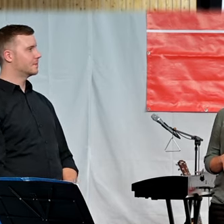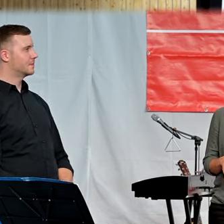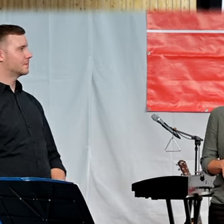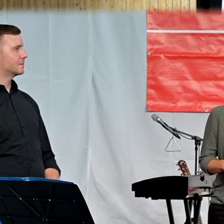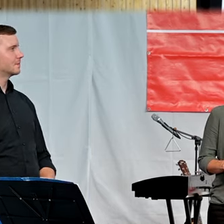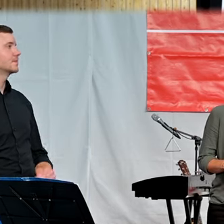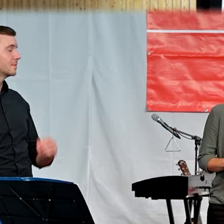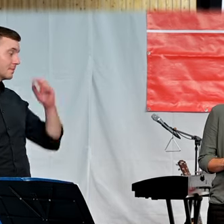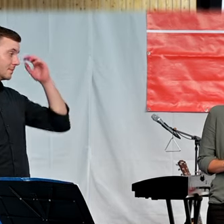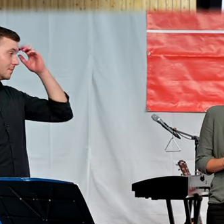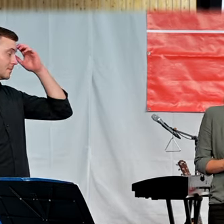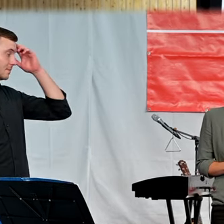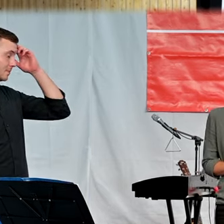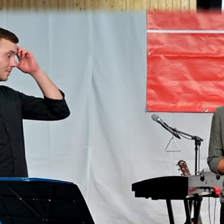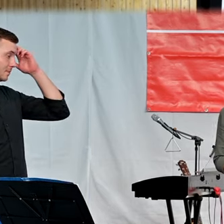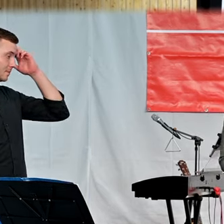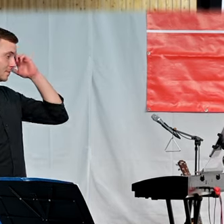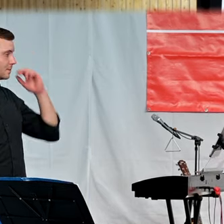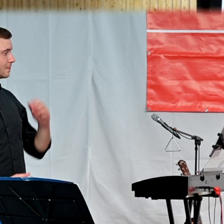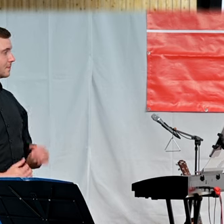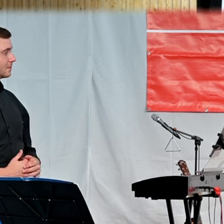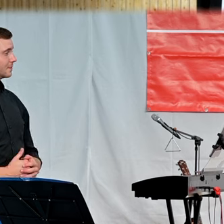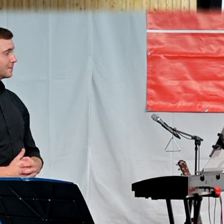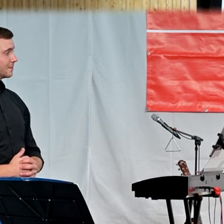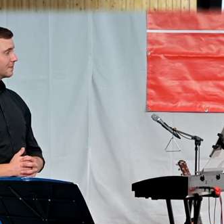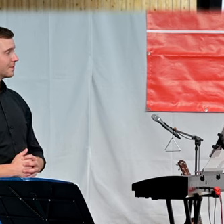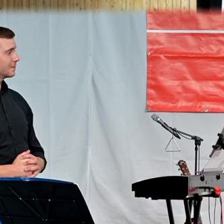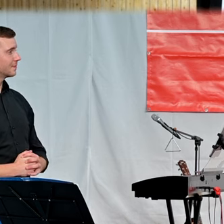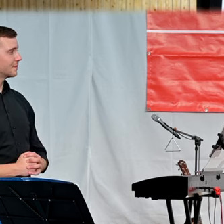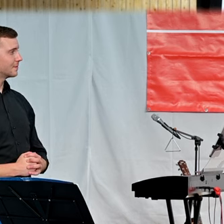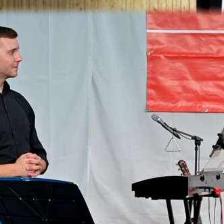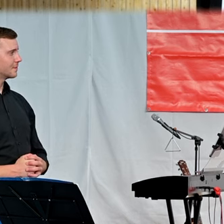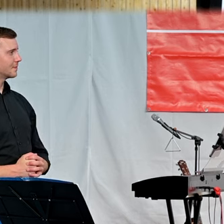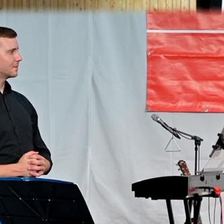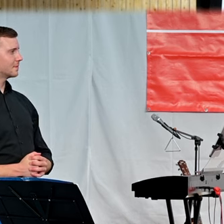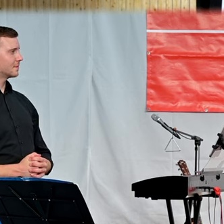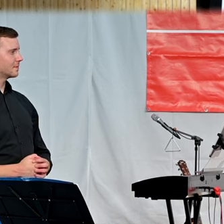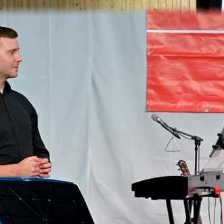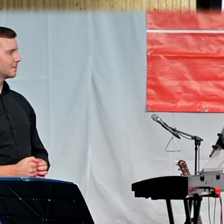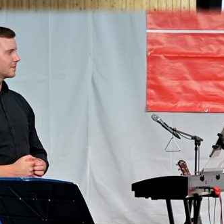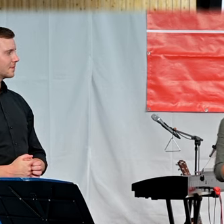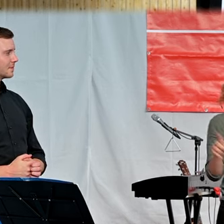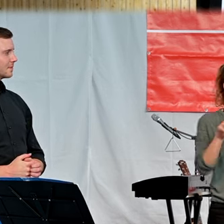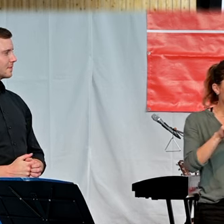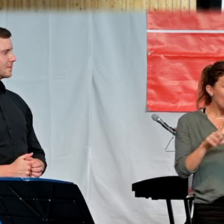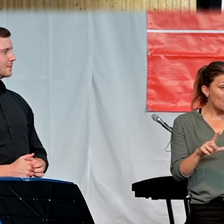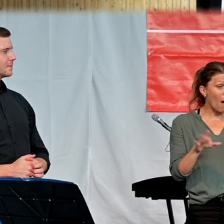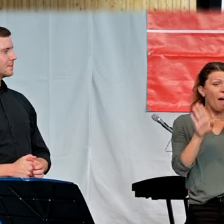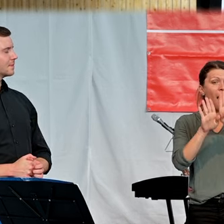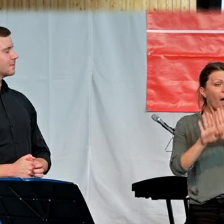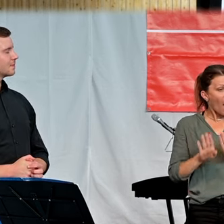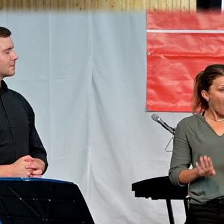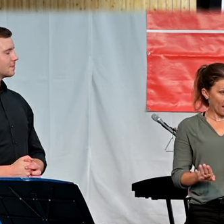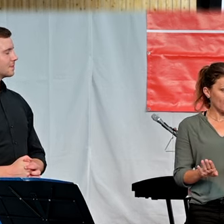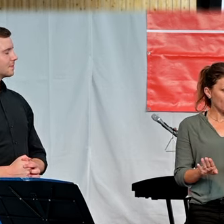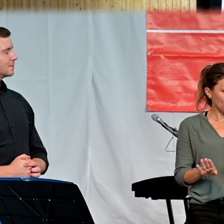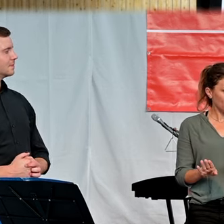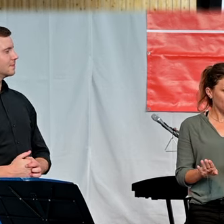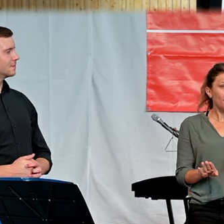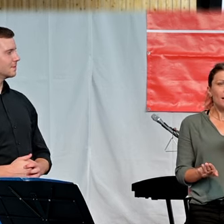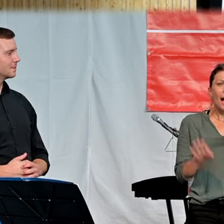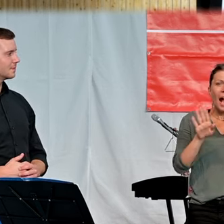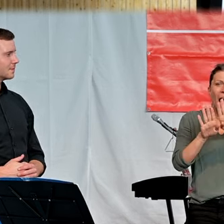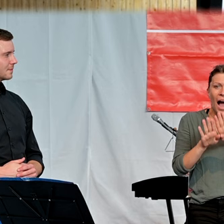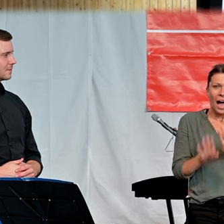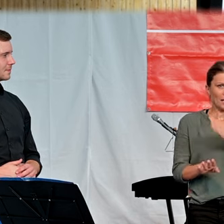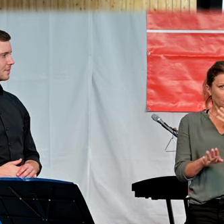hätte sie mir wahrscheinlich nicht getraut zu fragen. Heute ist das Thema ja Heilsein und die Frage nach dem Heil